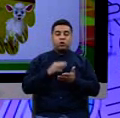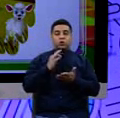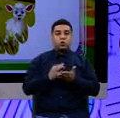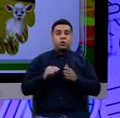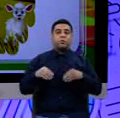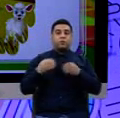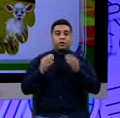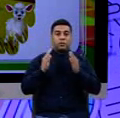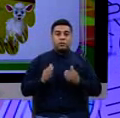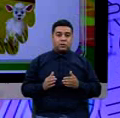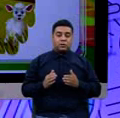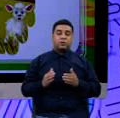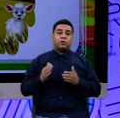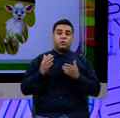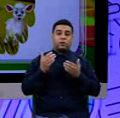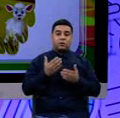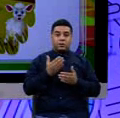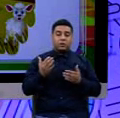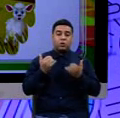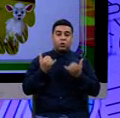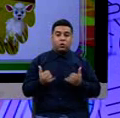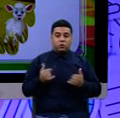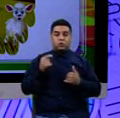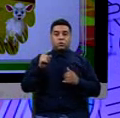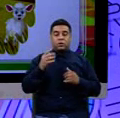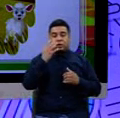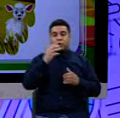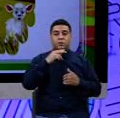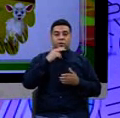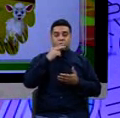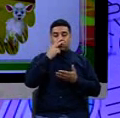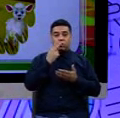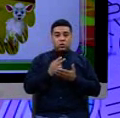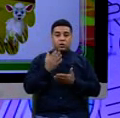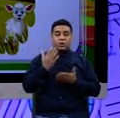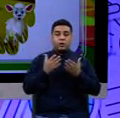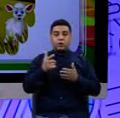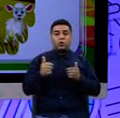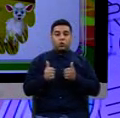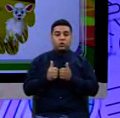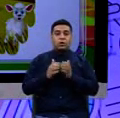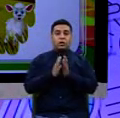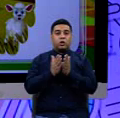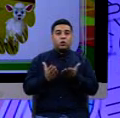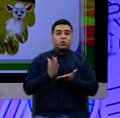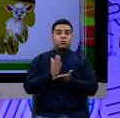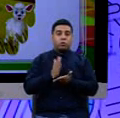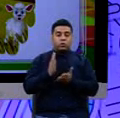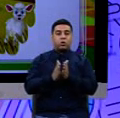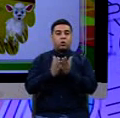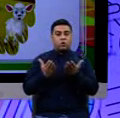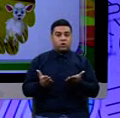javob beramiz. Siz hozir rasmni diqqat bilan kuzating. Agar yoningizda kitobingiz bo'lsa, uni